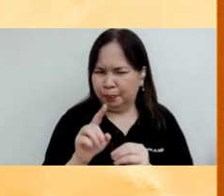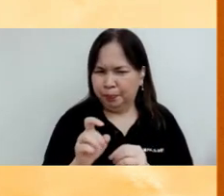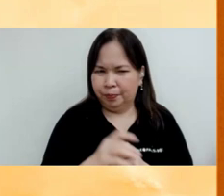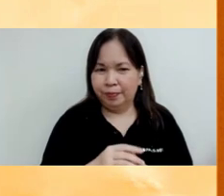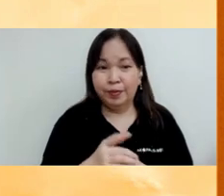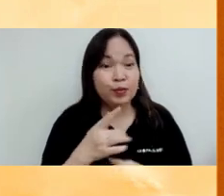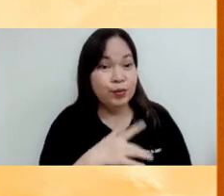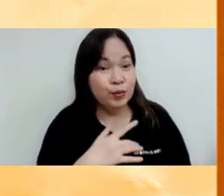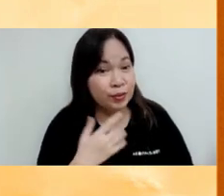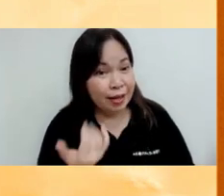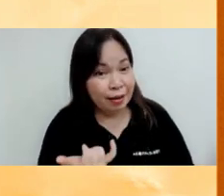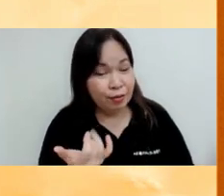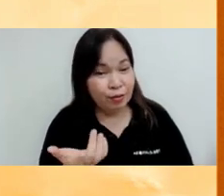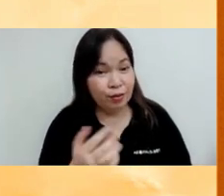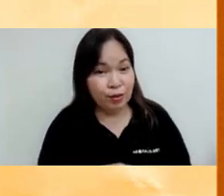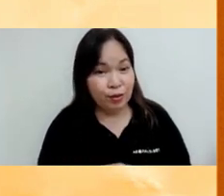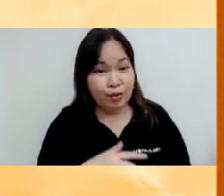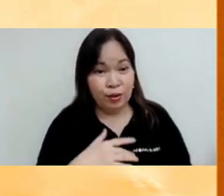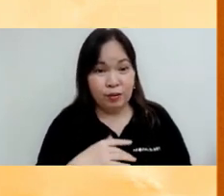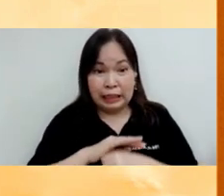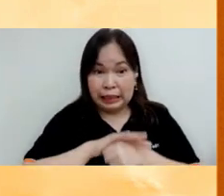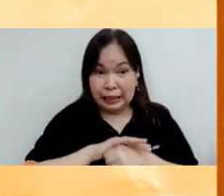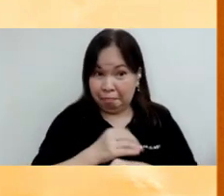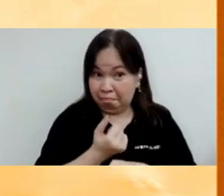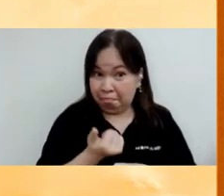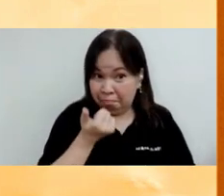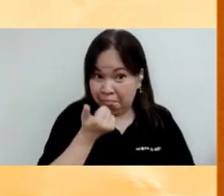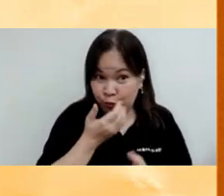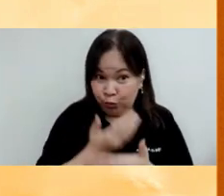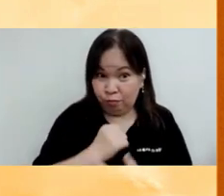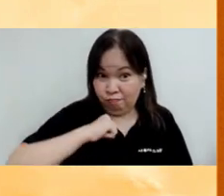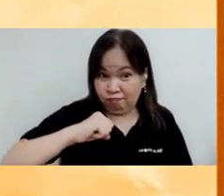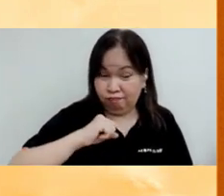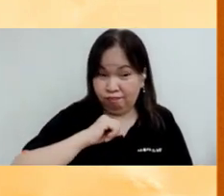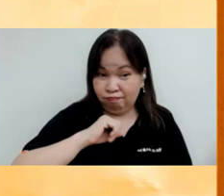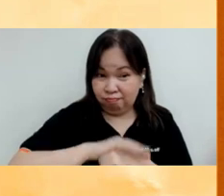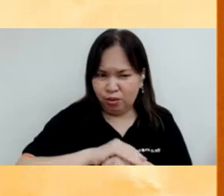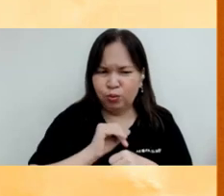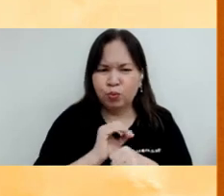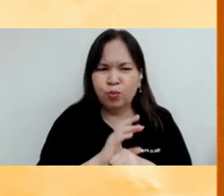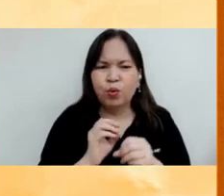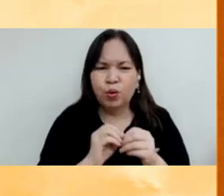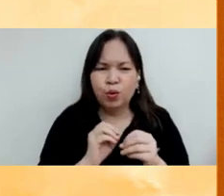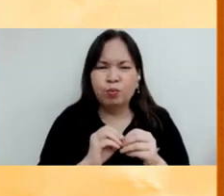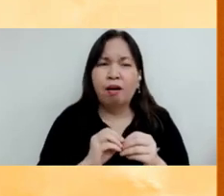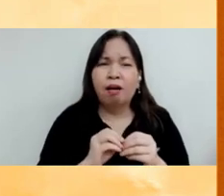ngayon? Mataas ba ang iyong stress resilience? O mas bumabaling ka sa stress